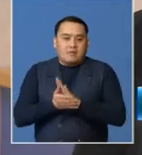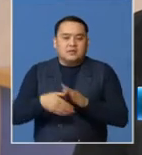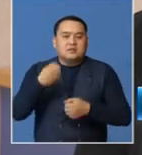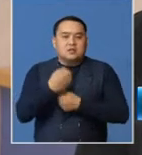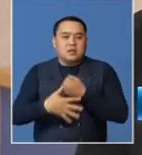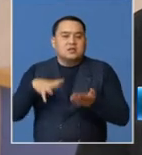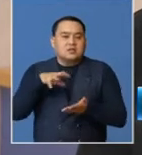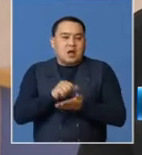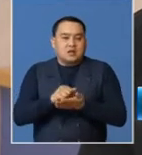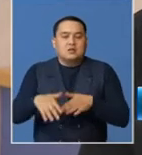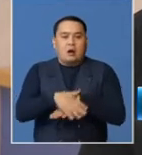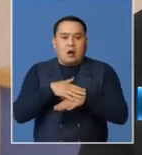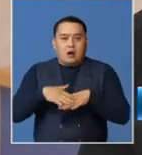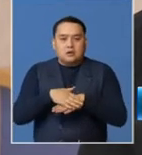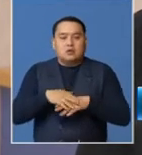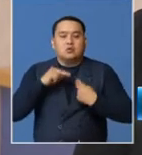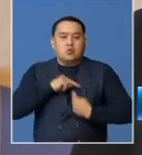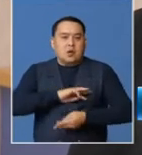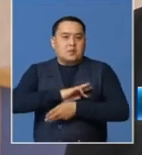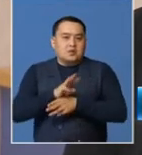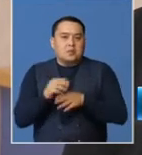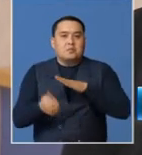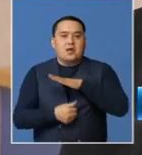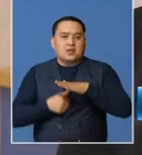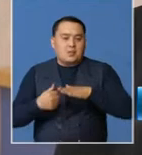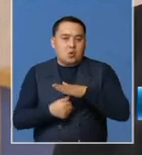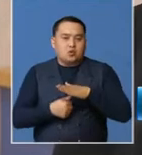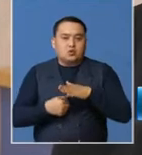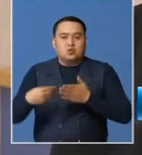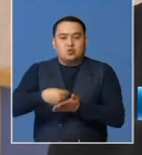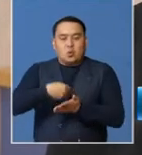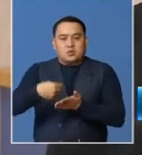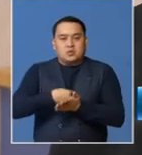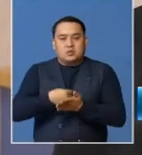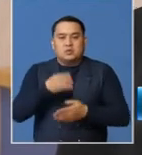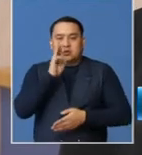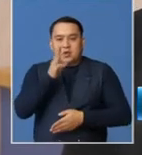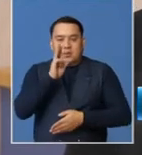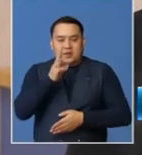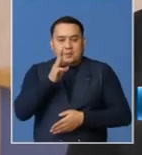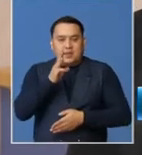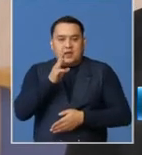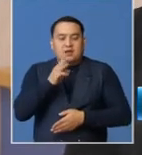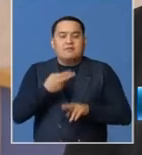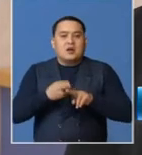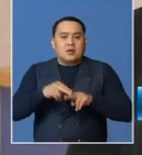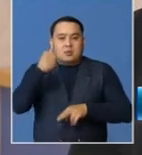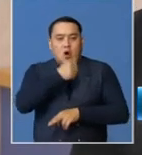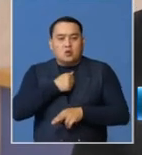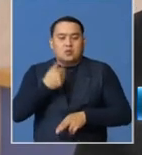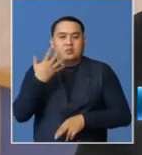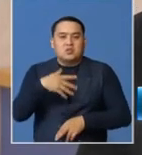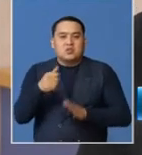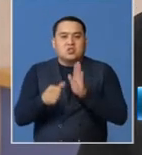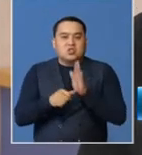Центром занятости населения для трудоустройства безработных с субсидированием их заработной платы. В текущем году направлено